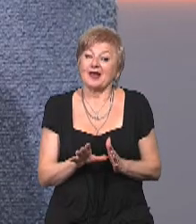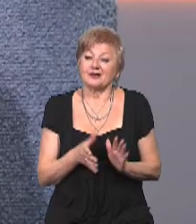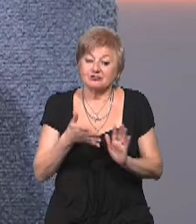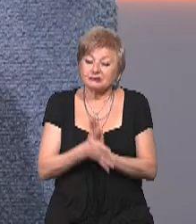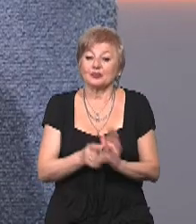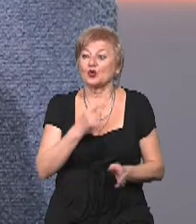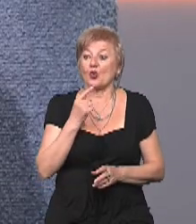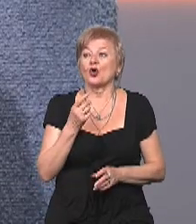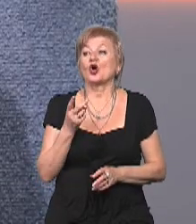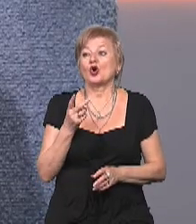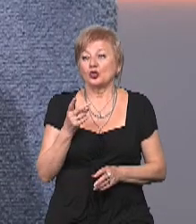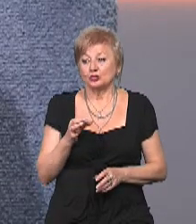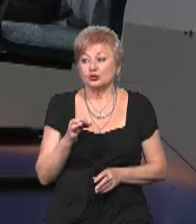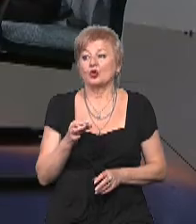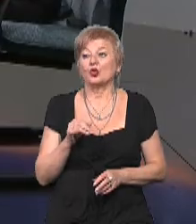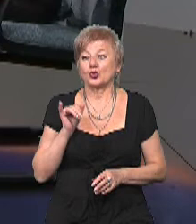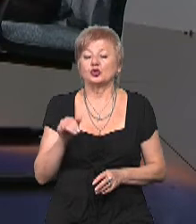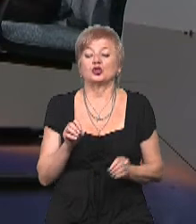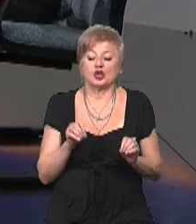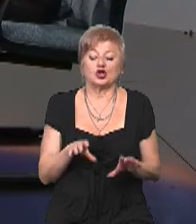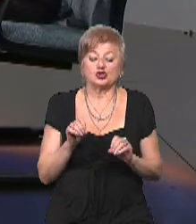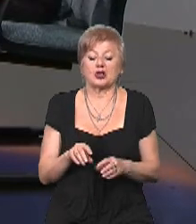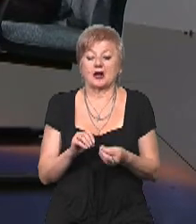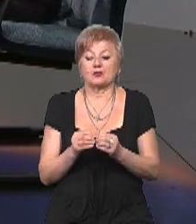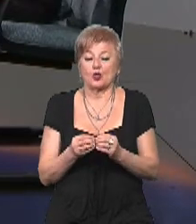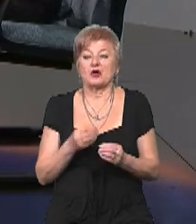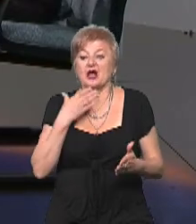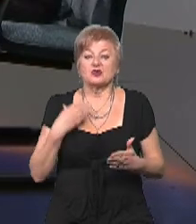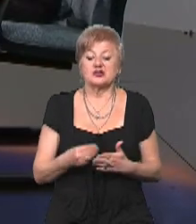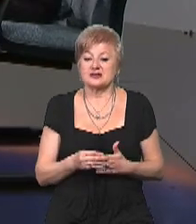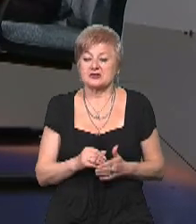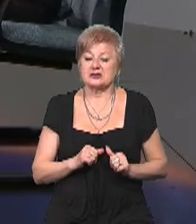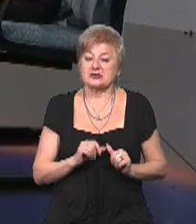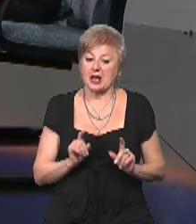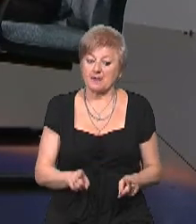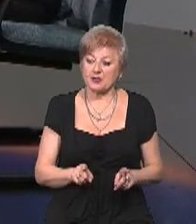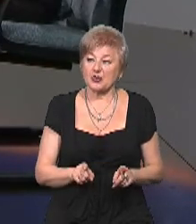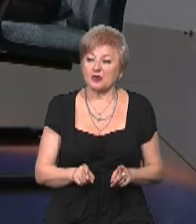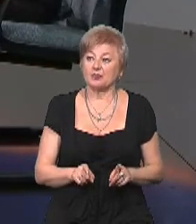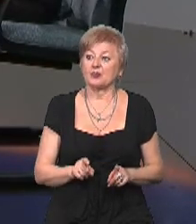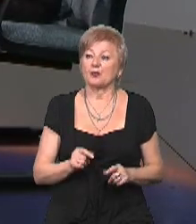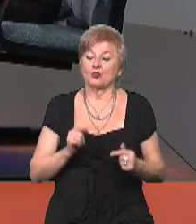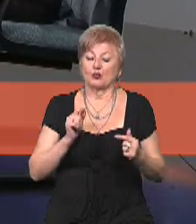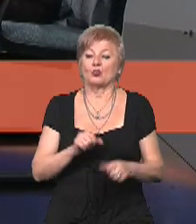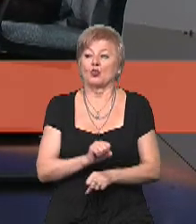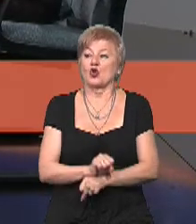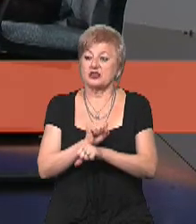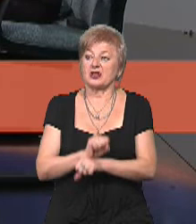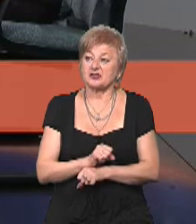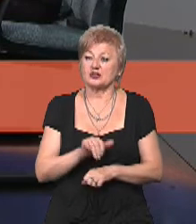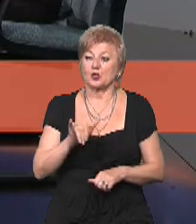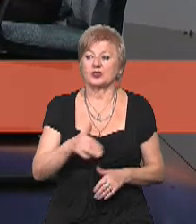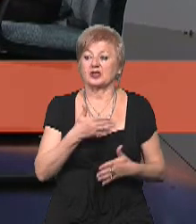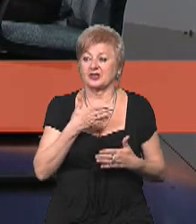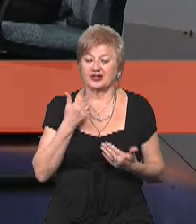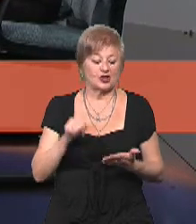но определенным образом решают свои проблемы сами, как они нам сказали. Они в акции протеста на сегодняшний